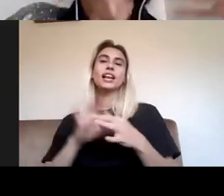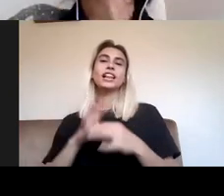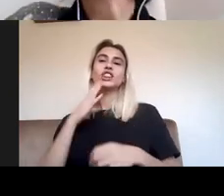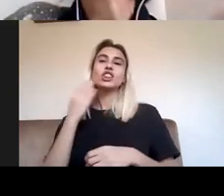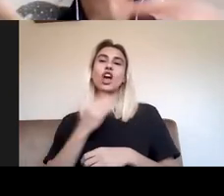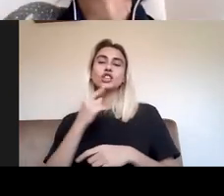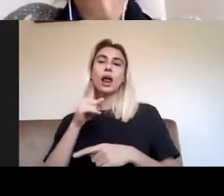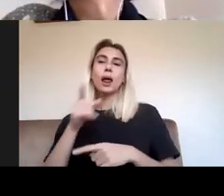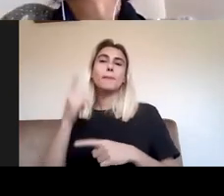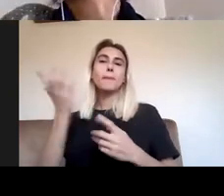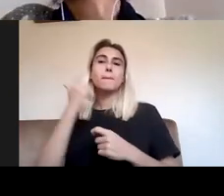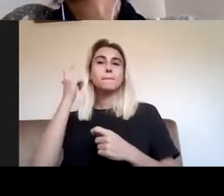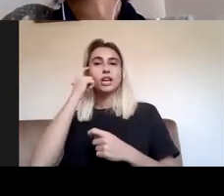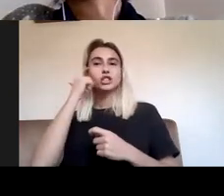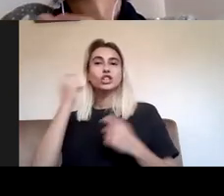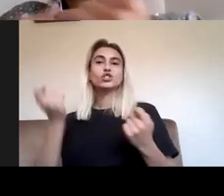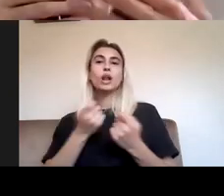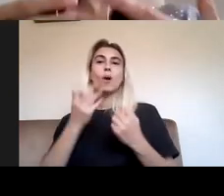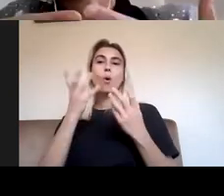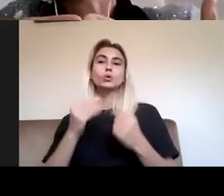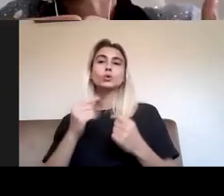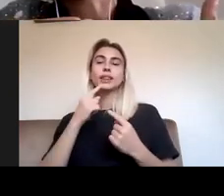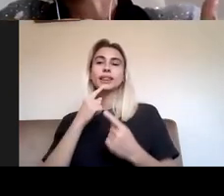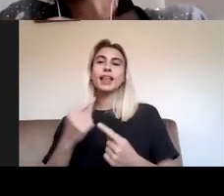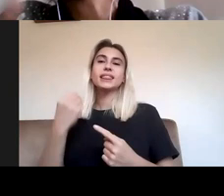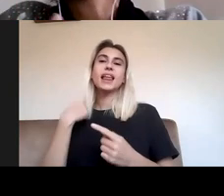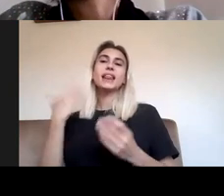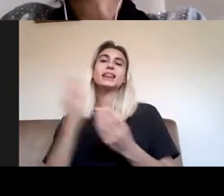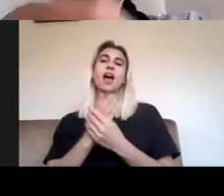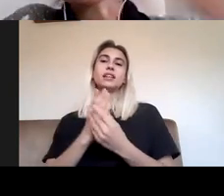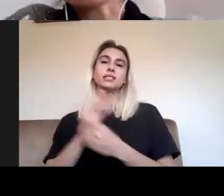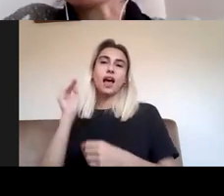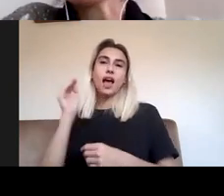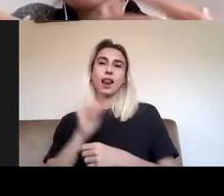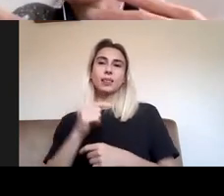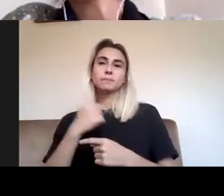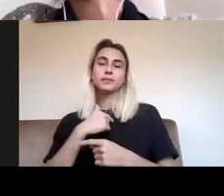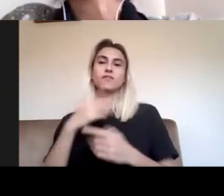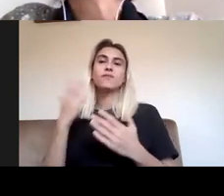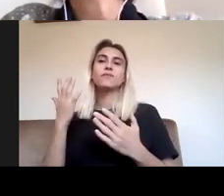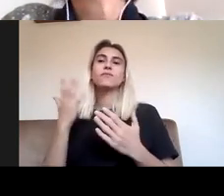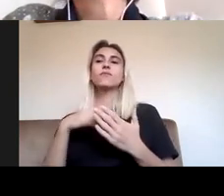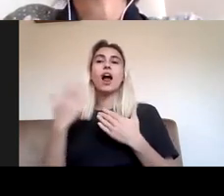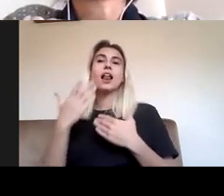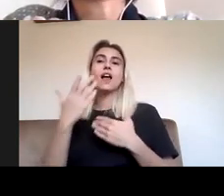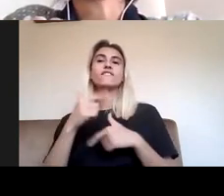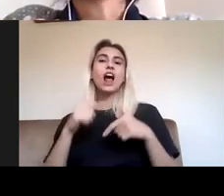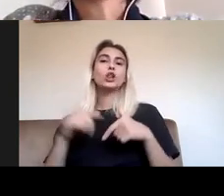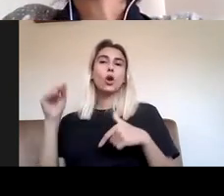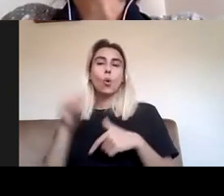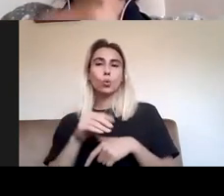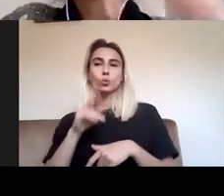daha bilinçlendirme çalışmaları olsun diye mesela yeni bir ders ekledik bizler. Hatta birçok fakülte koydu. Sosyal sorumluluk projelerine